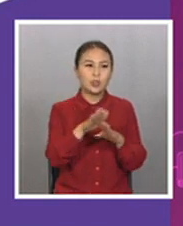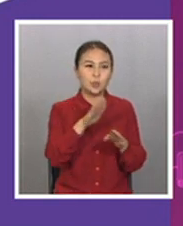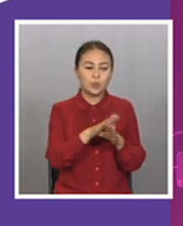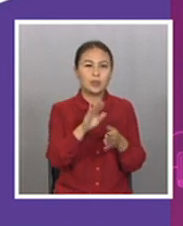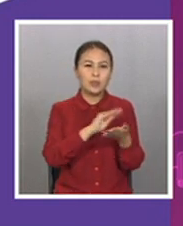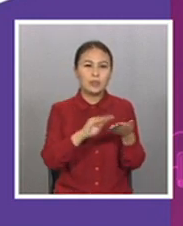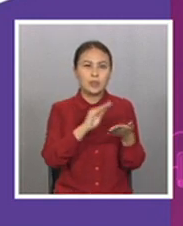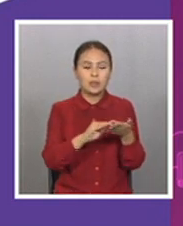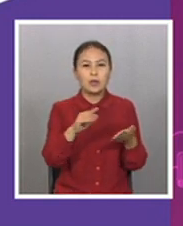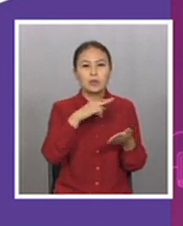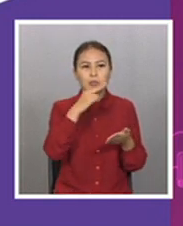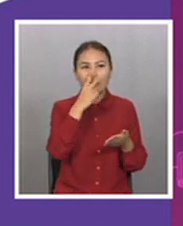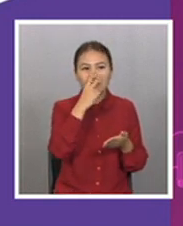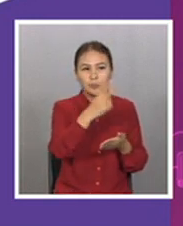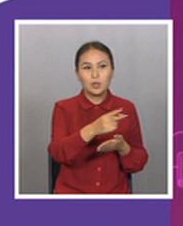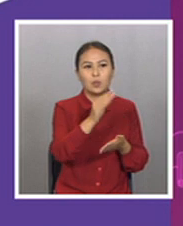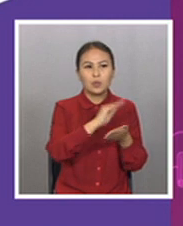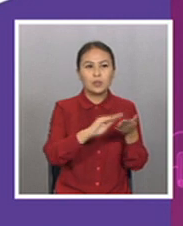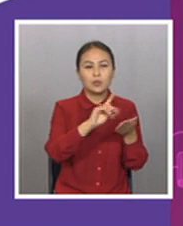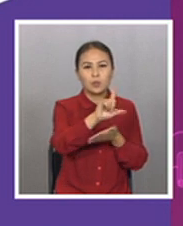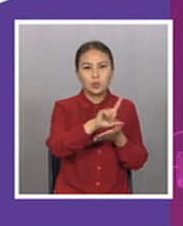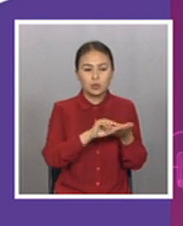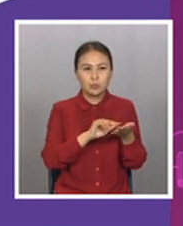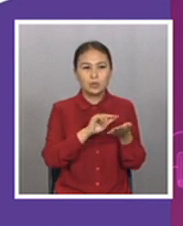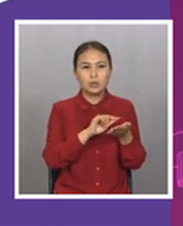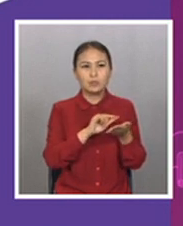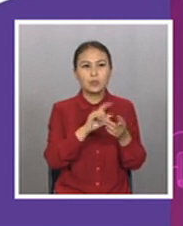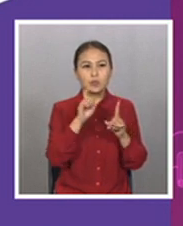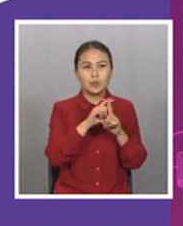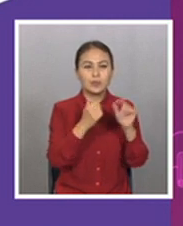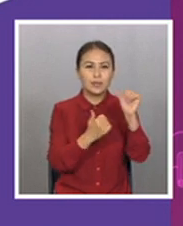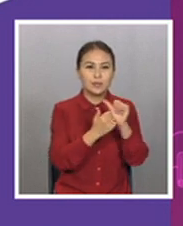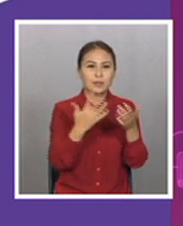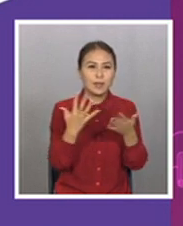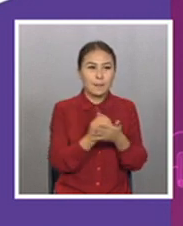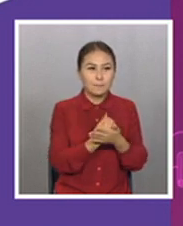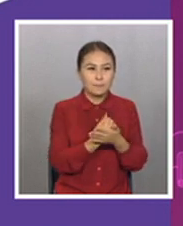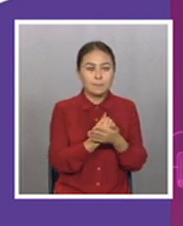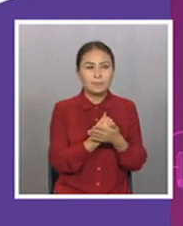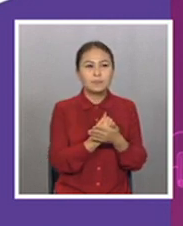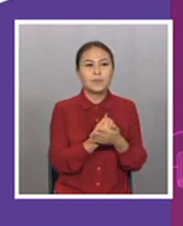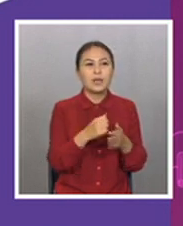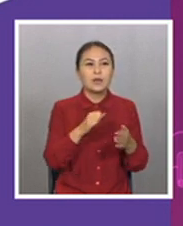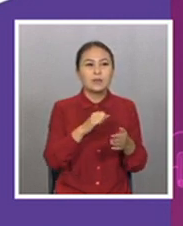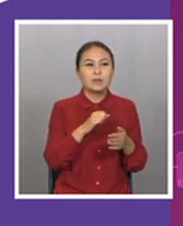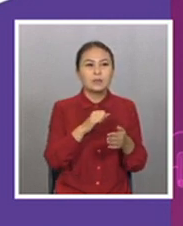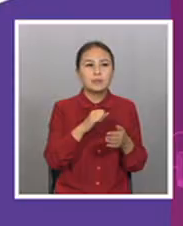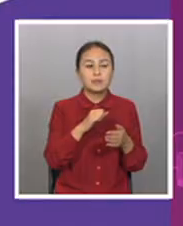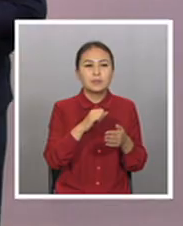аударамыз. Өлеңді көшіріп жазып, сөз тіркестерін табасыңдар.